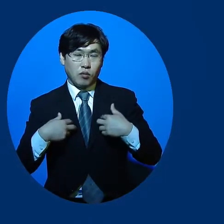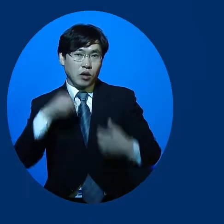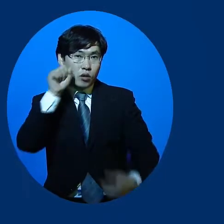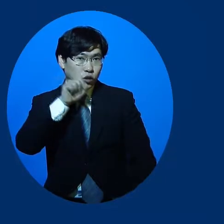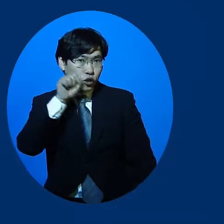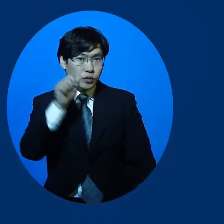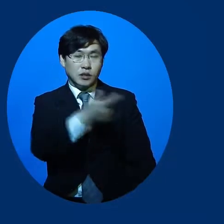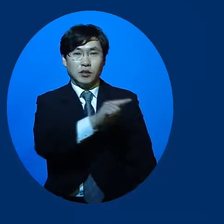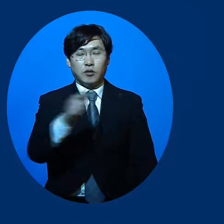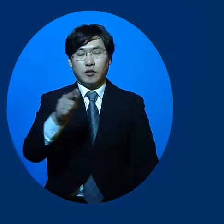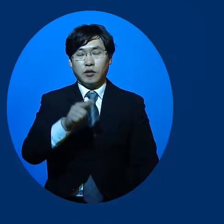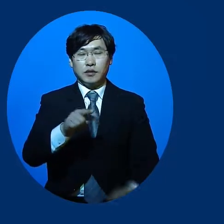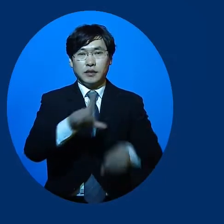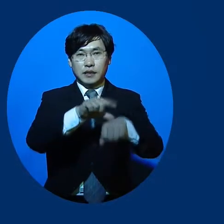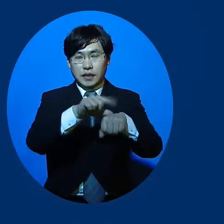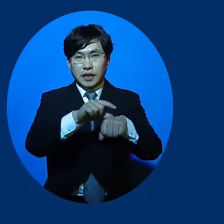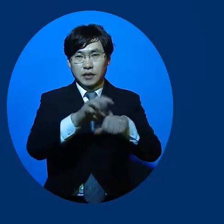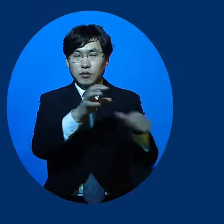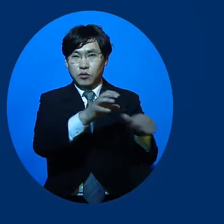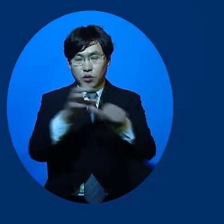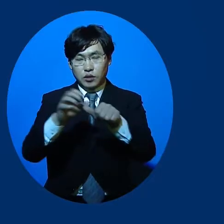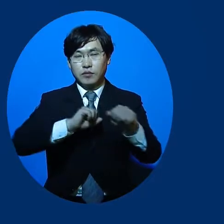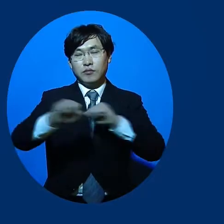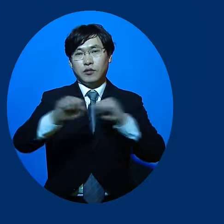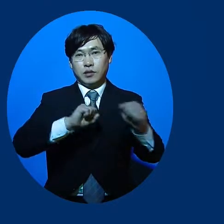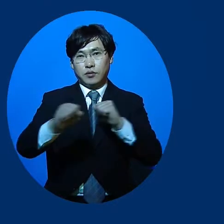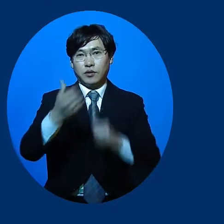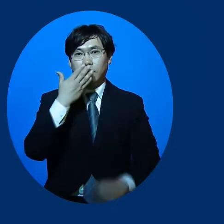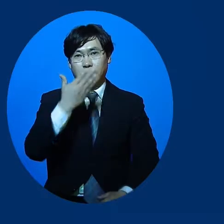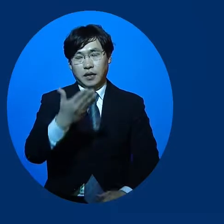여가 생활을 만끽할 수가 있습니다.